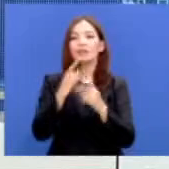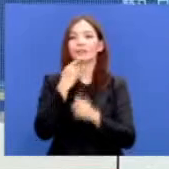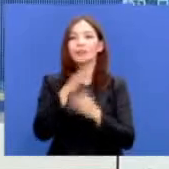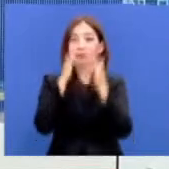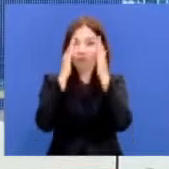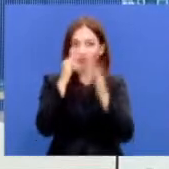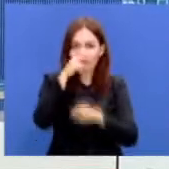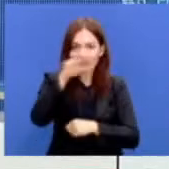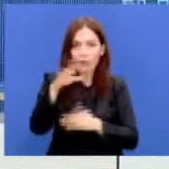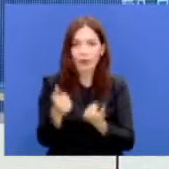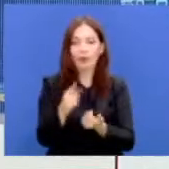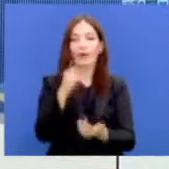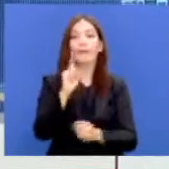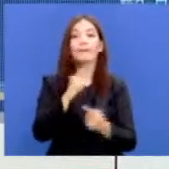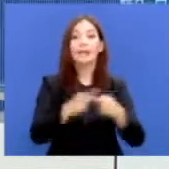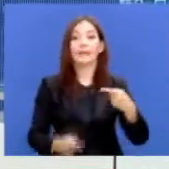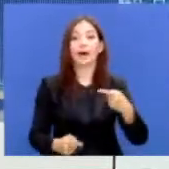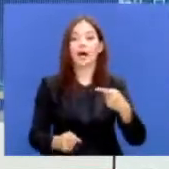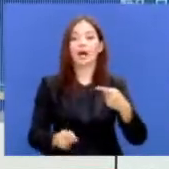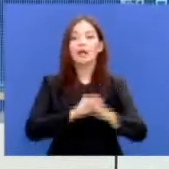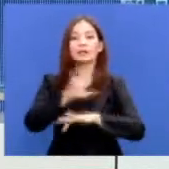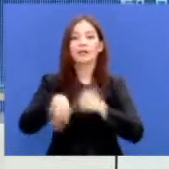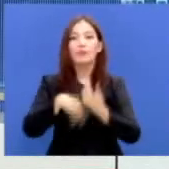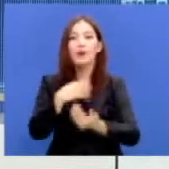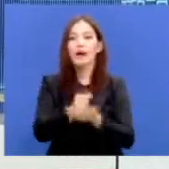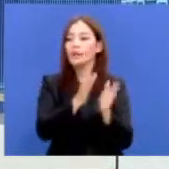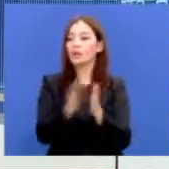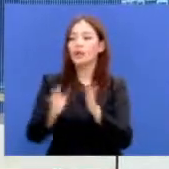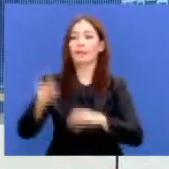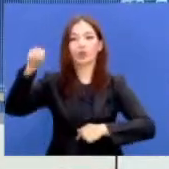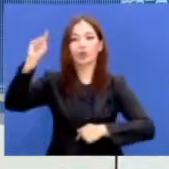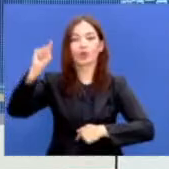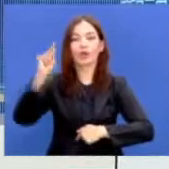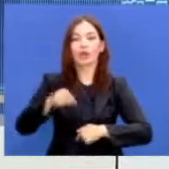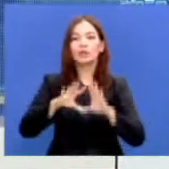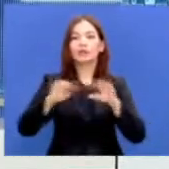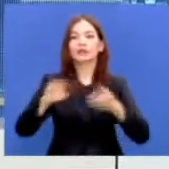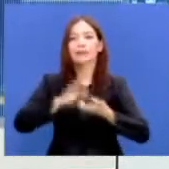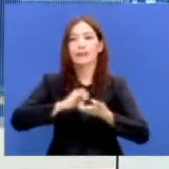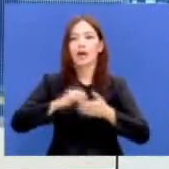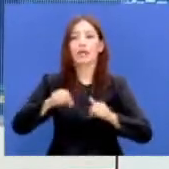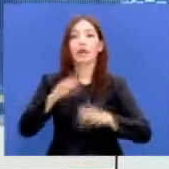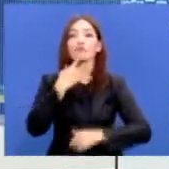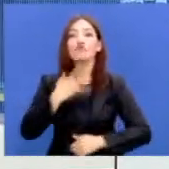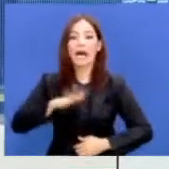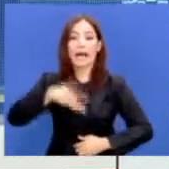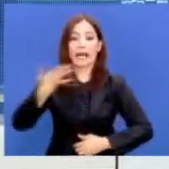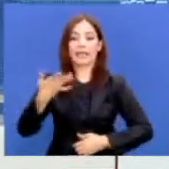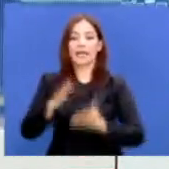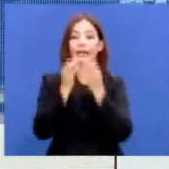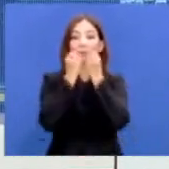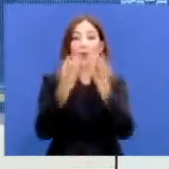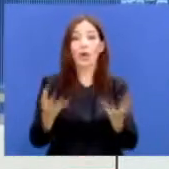karikanest memastikan regulasinya benar dan itu disusun karena partisipasi ada rasa yang diungkapkan